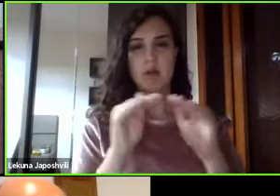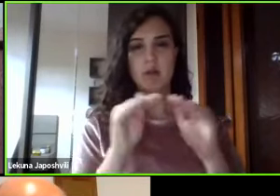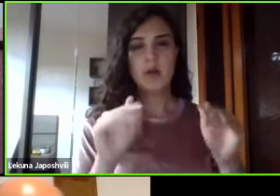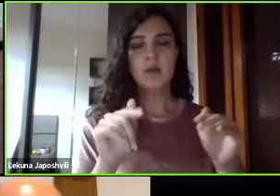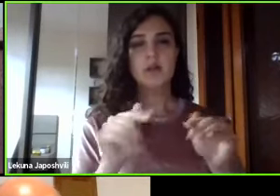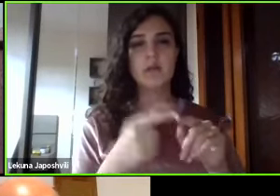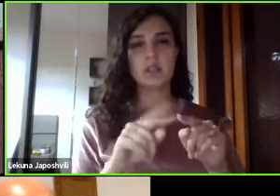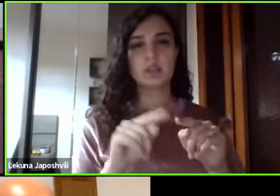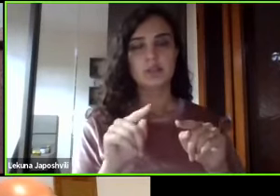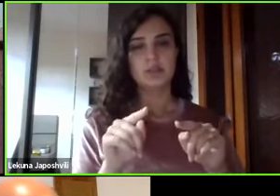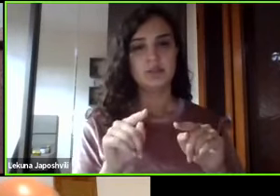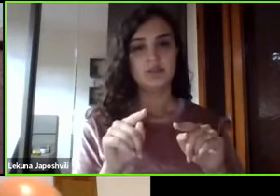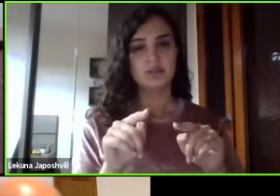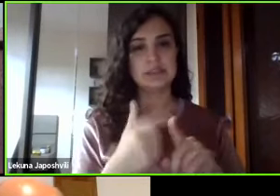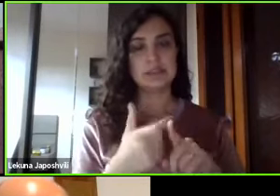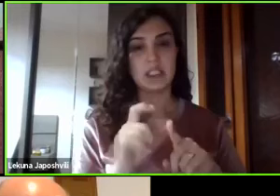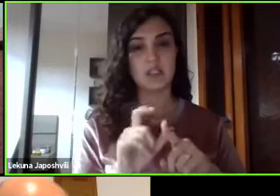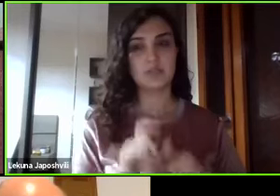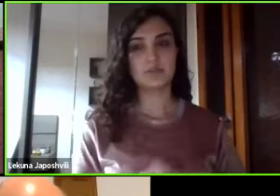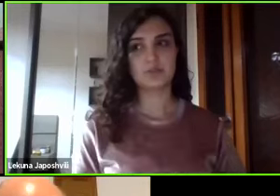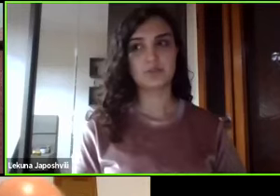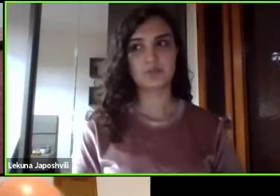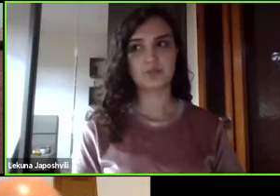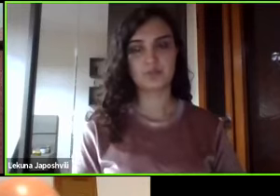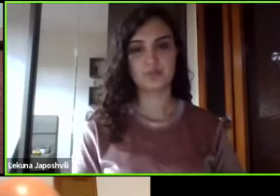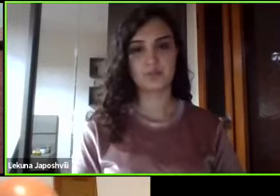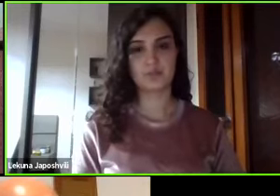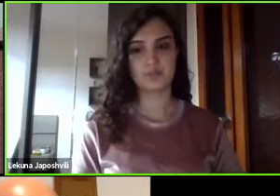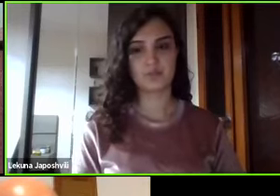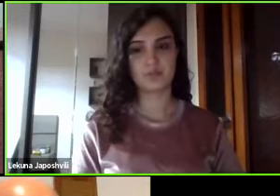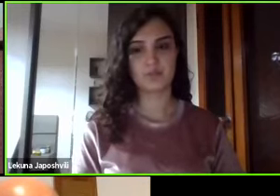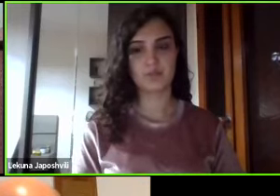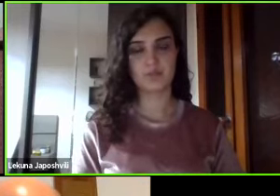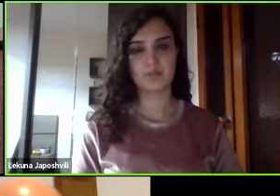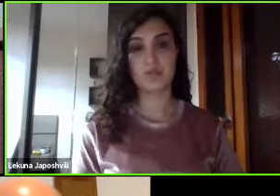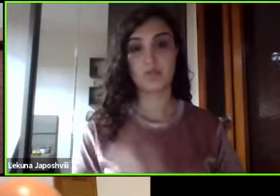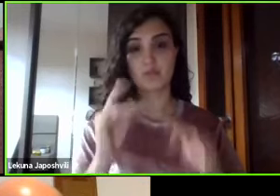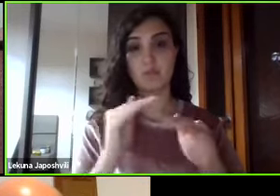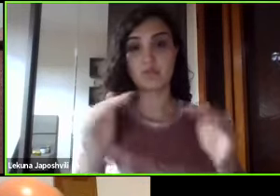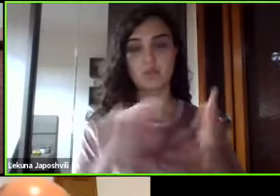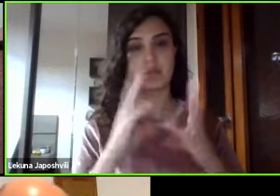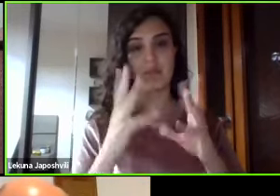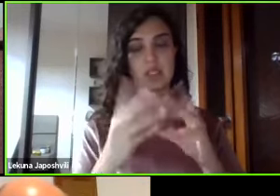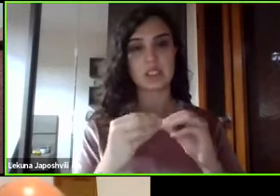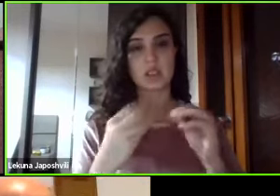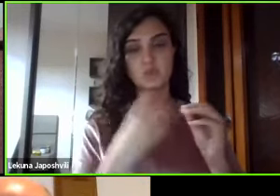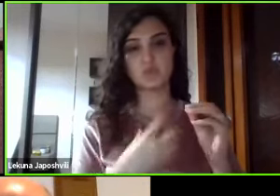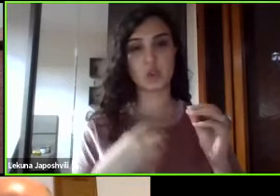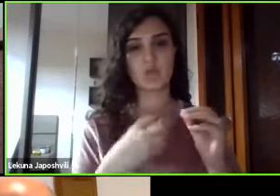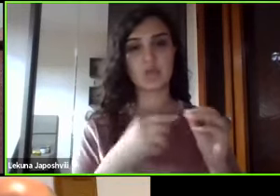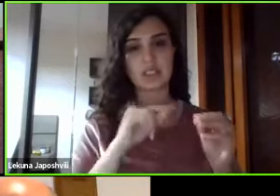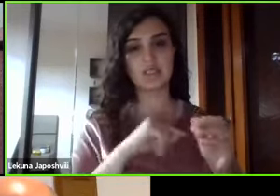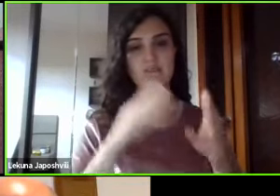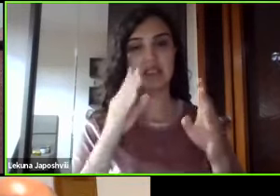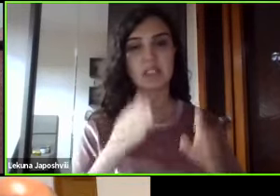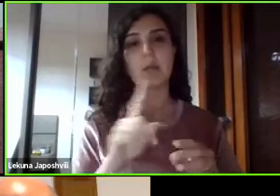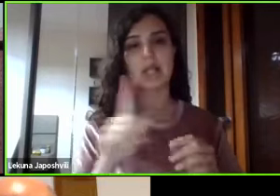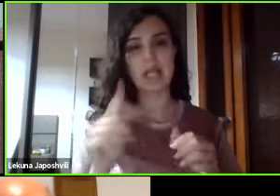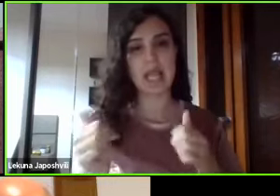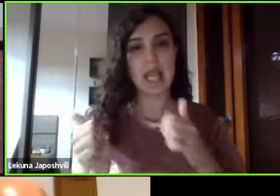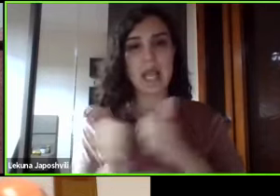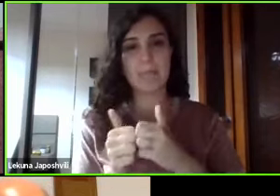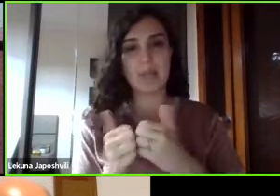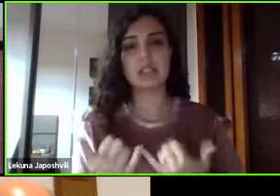და ანუ ჩვენ ბავშვებს ალბათ ყველაზე ღირებული თვისება რაც არის, ეს არის ემპათია,